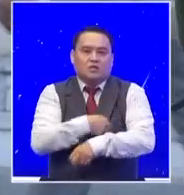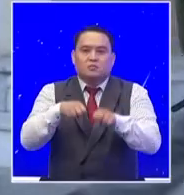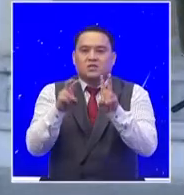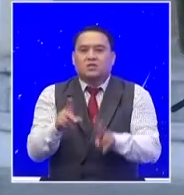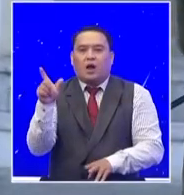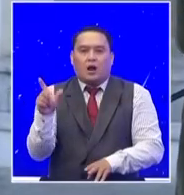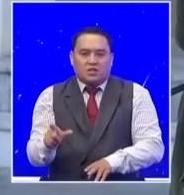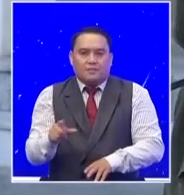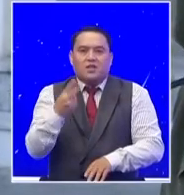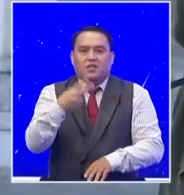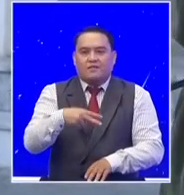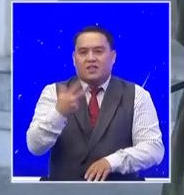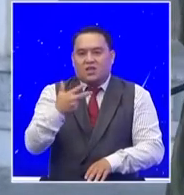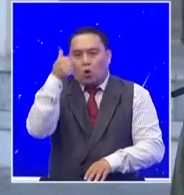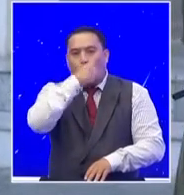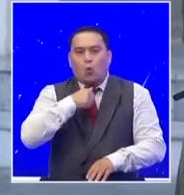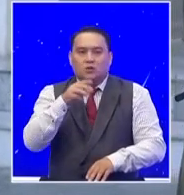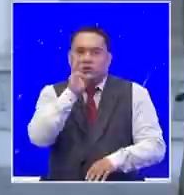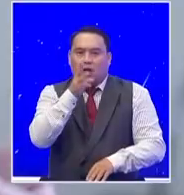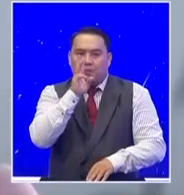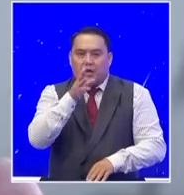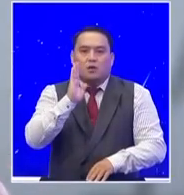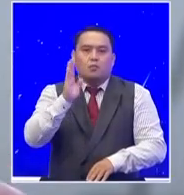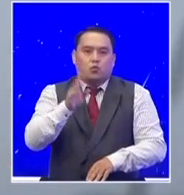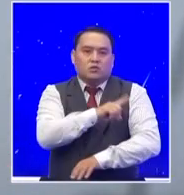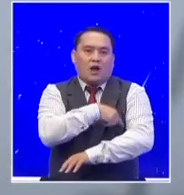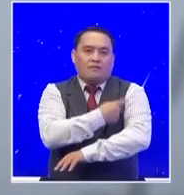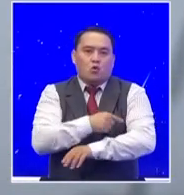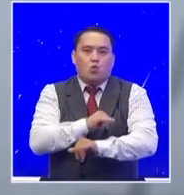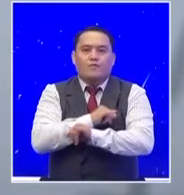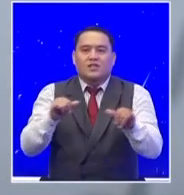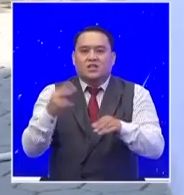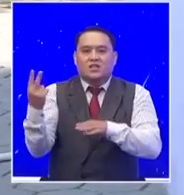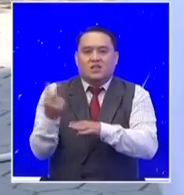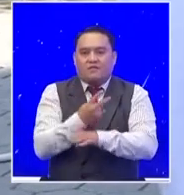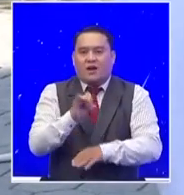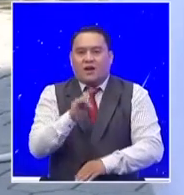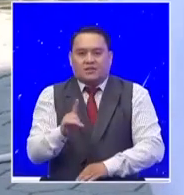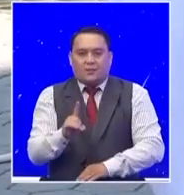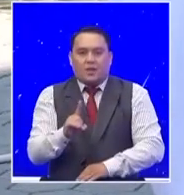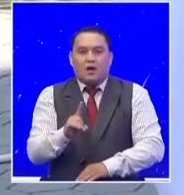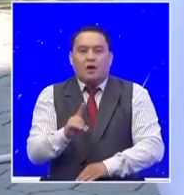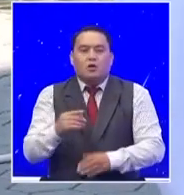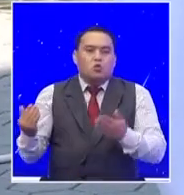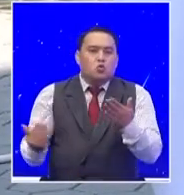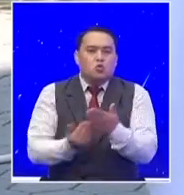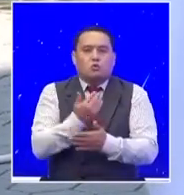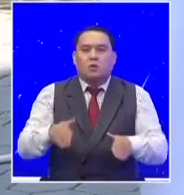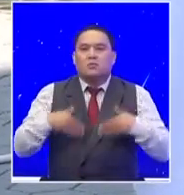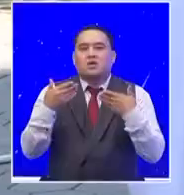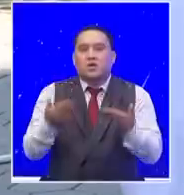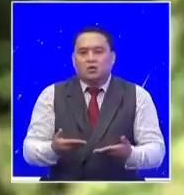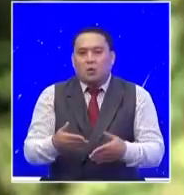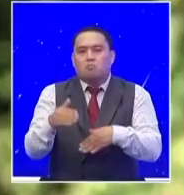медперсонала. А к 2023 году средняя заработная плата работников здравоохранения вырастет в 2 раза. Такие новшества представители